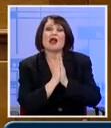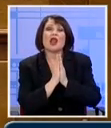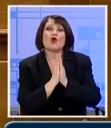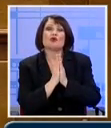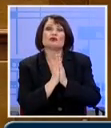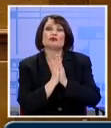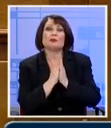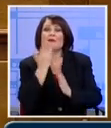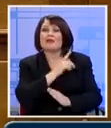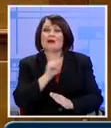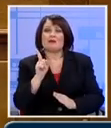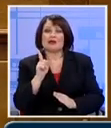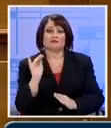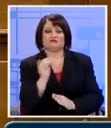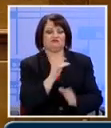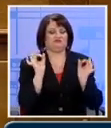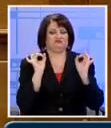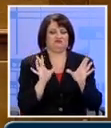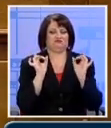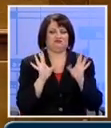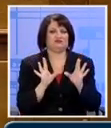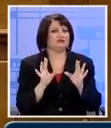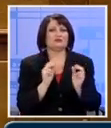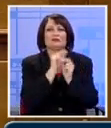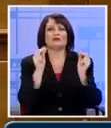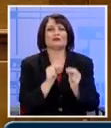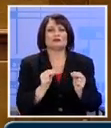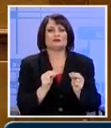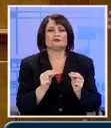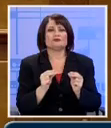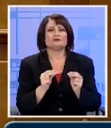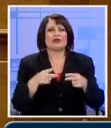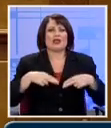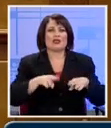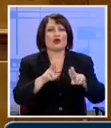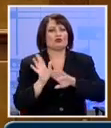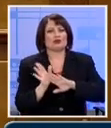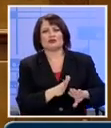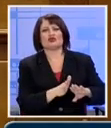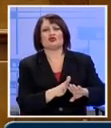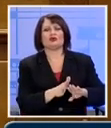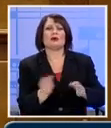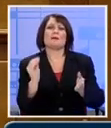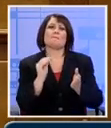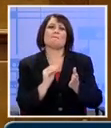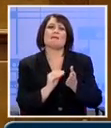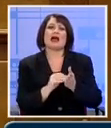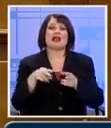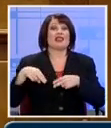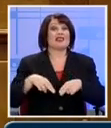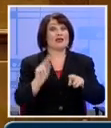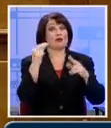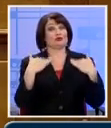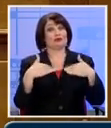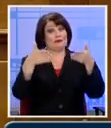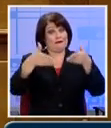έκκληση σας βρήκε ανταπόκριση. Και έτσι τι κάνατε? Εγκαταλείψατε τους δρόμους και επιστρέψατε στους διαδρόμους της